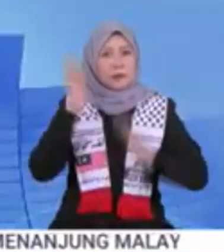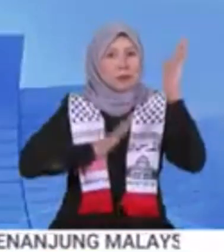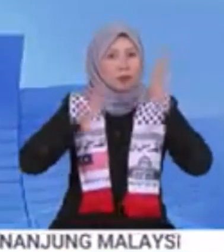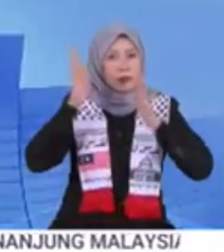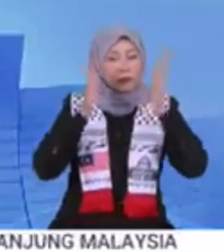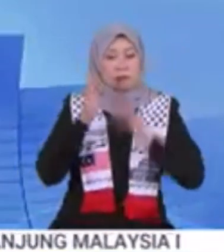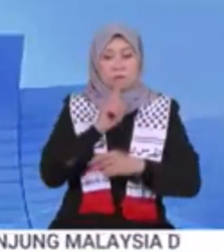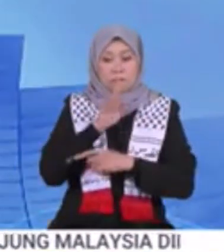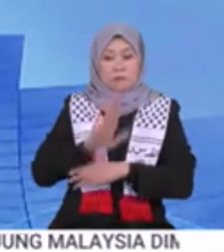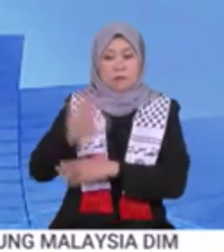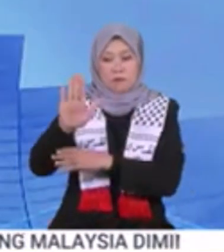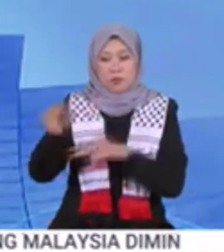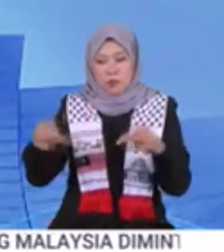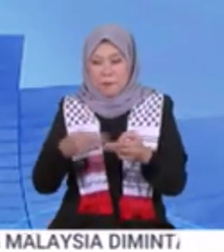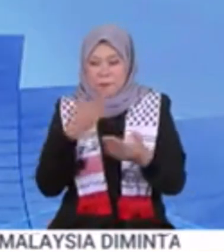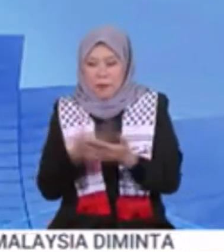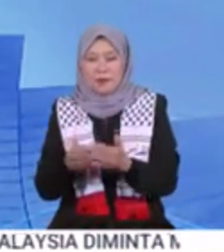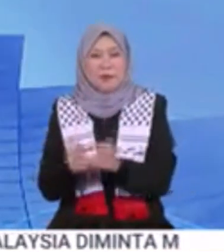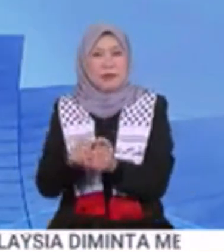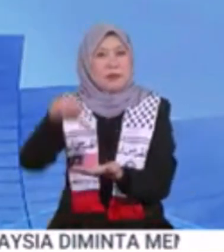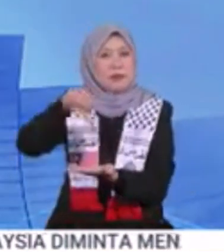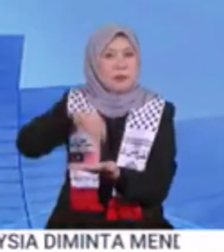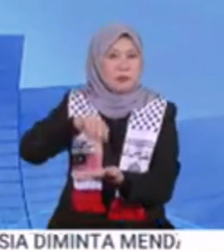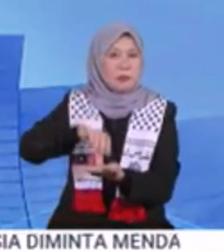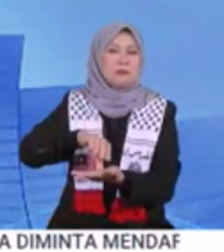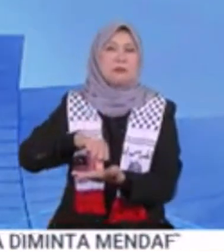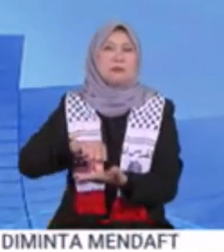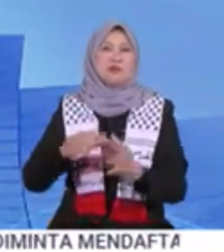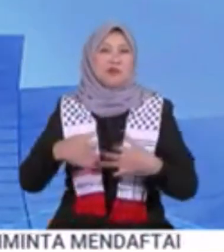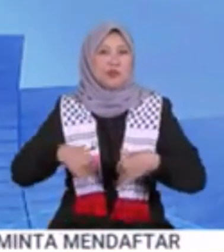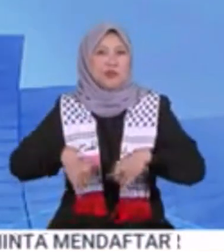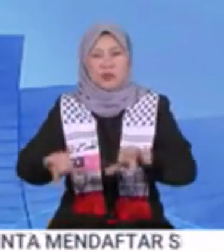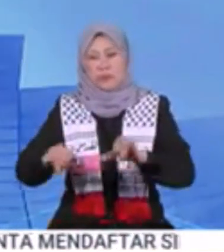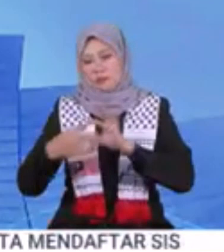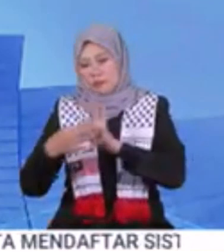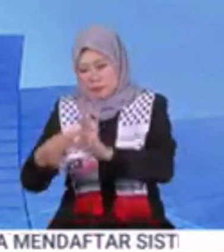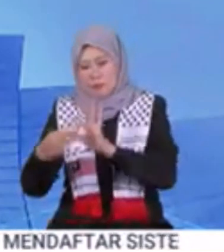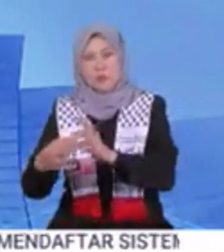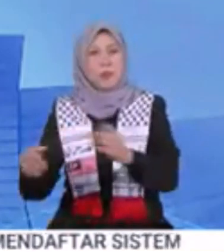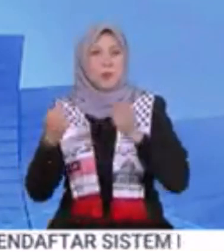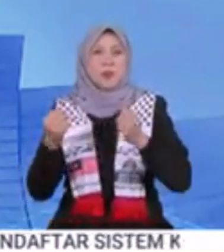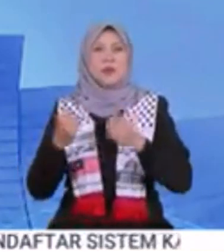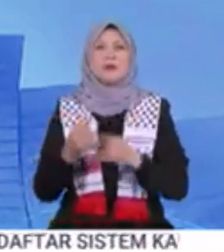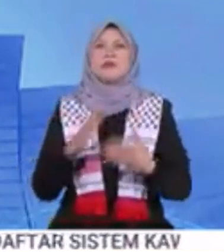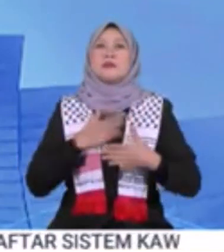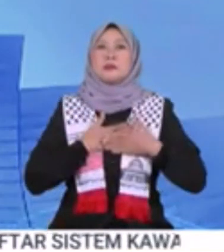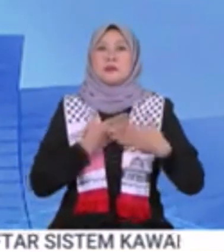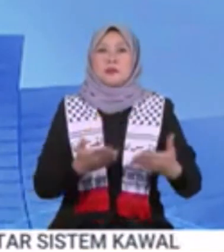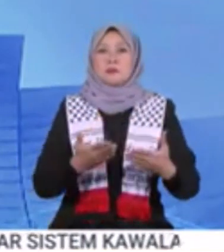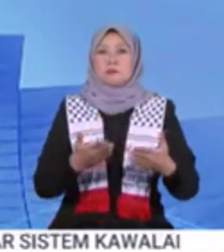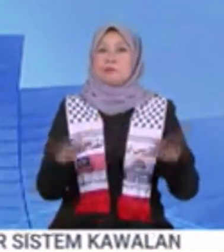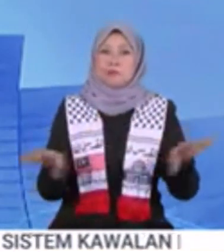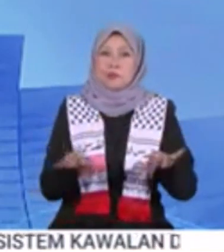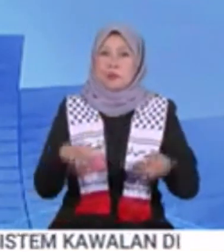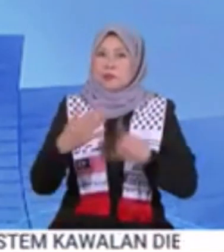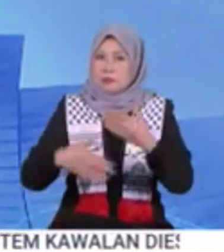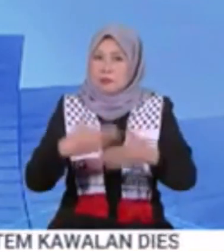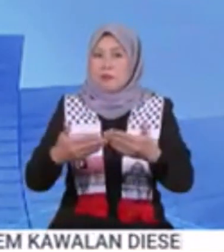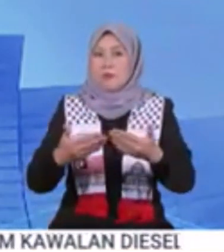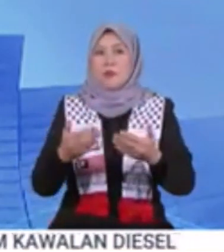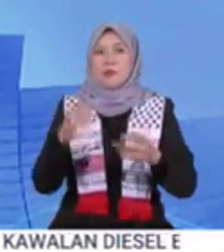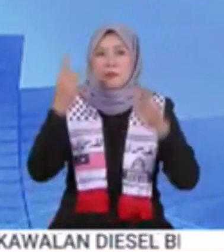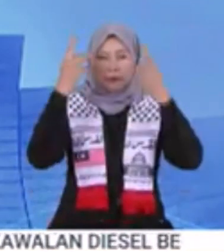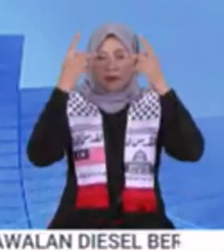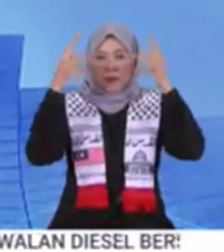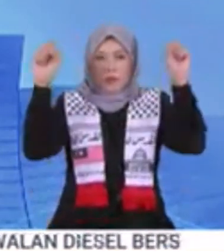Malaysia beri jaminan hubungan baik bersama Iran akan dipelihara dan terus diperkukuh. Ini termasuk meneruskan komitmen yang dibuat semasa